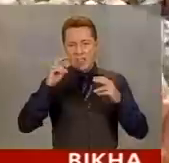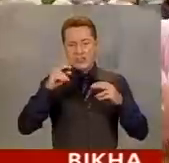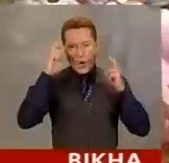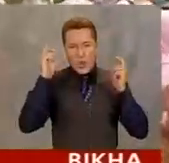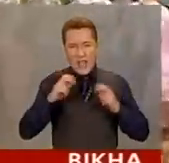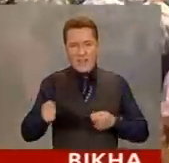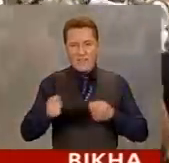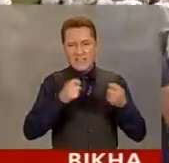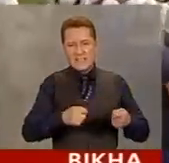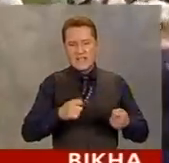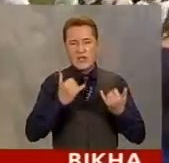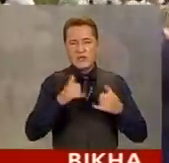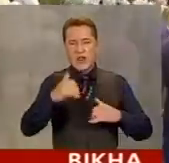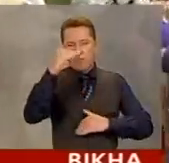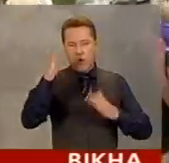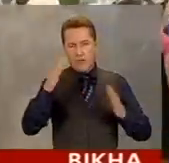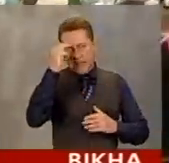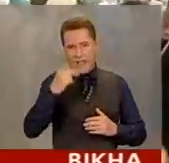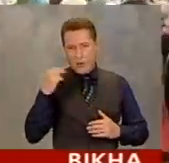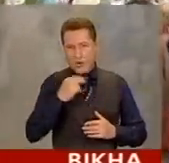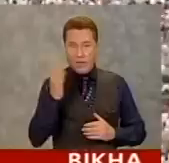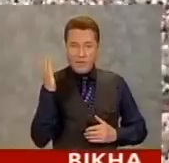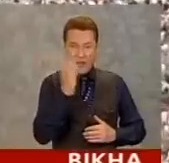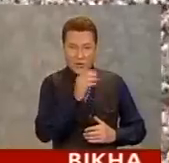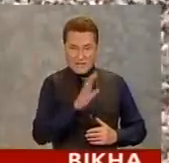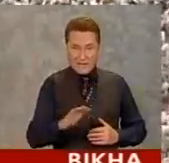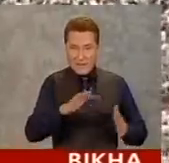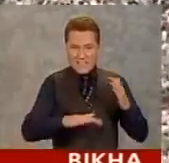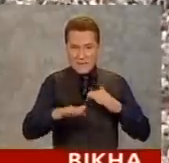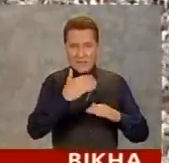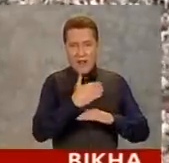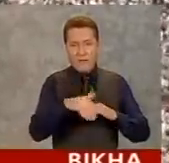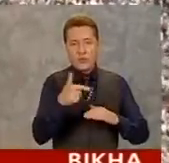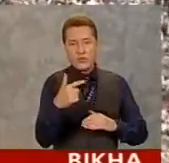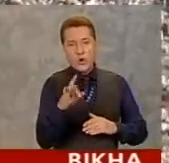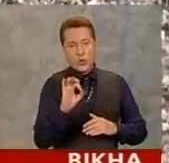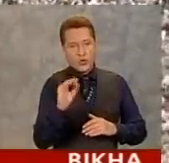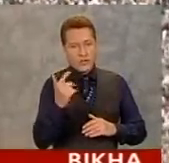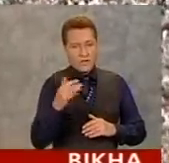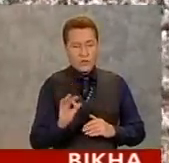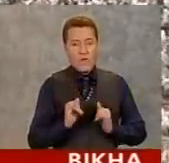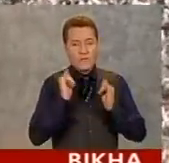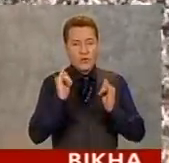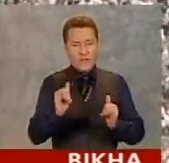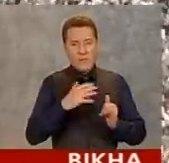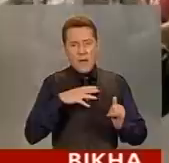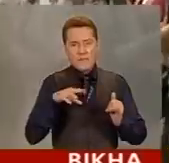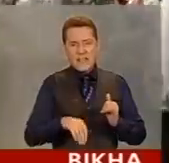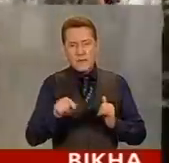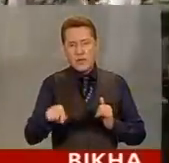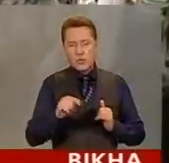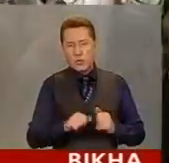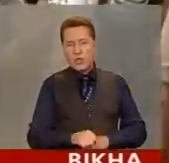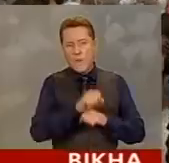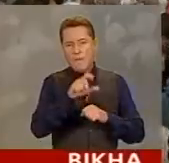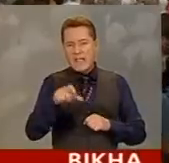несли чудотворні ікони. Проходячи повз Європейський майдан та вулицю Грушевського, віряни вшанували пам'ять загиблих тут